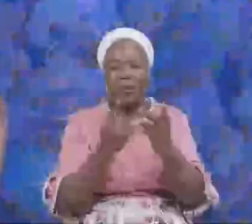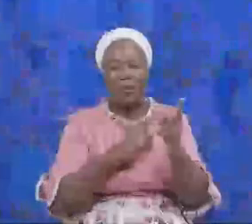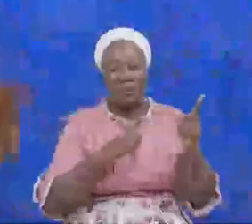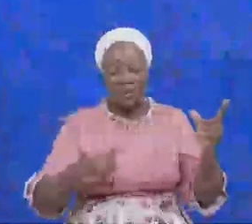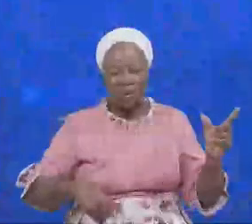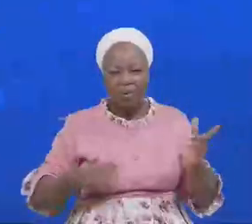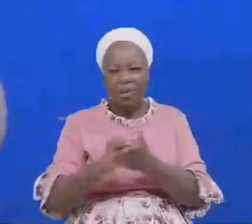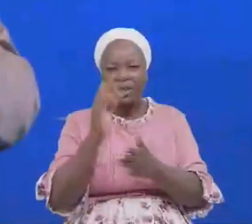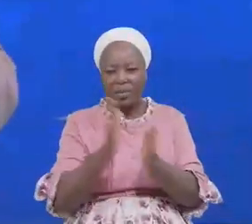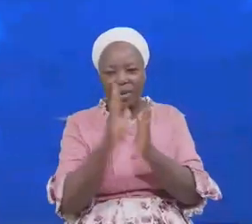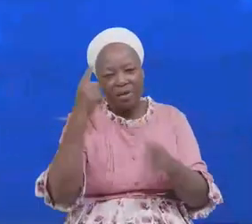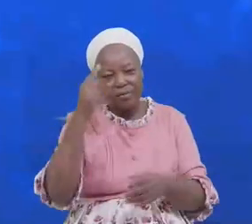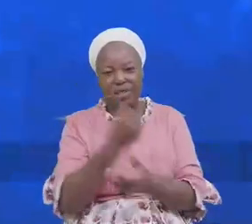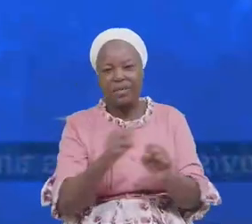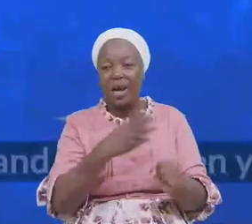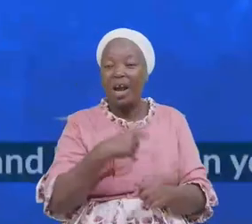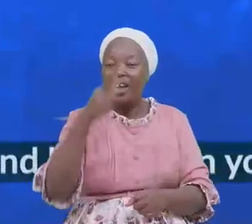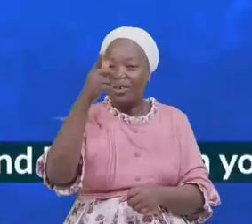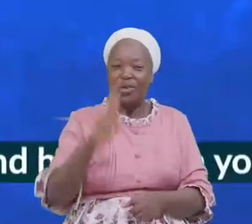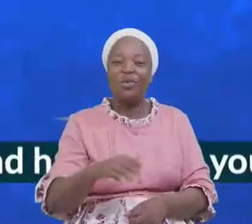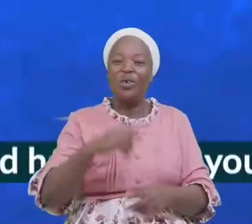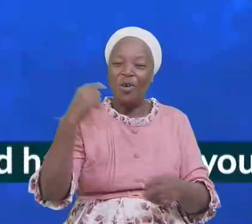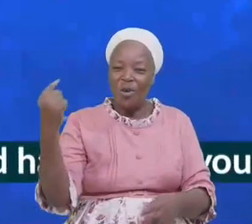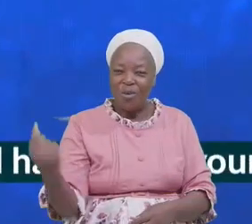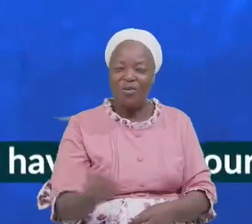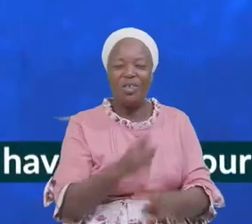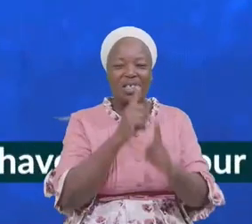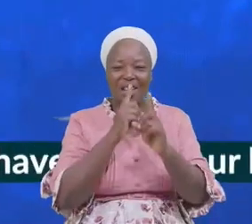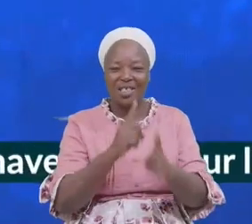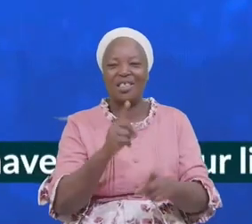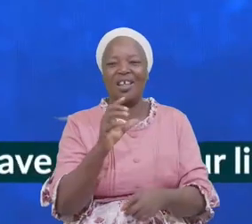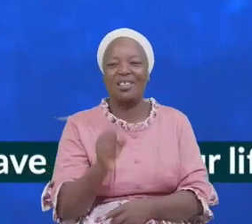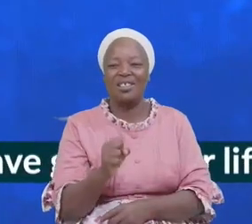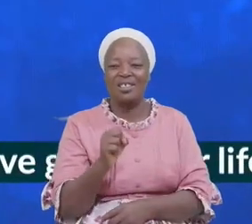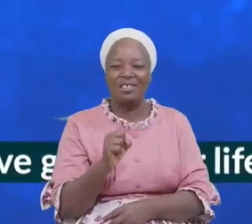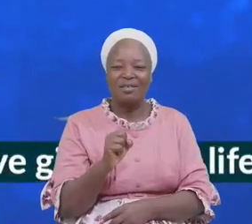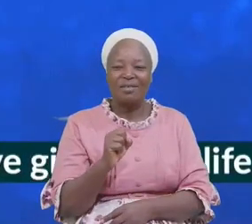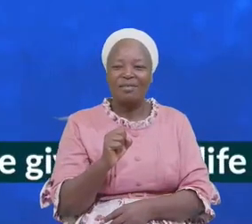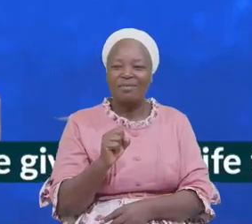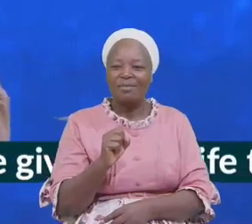Gloire à Dieu, c'est la prière pour le salut. Et Dieu exauce toujours la prière.